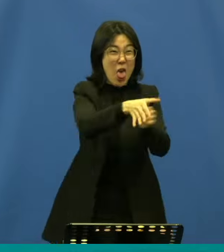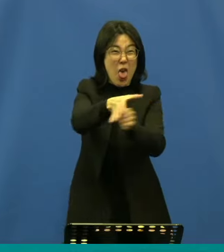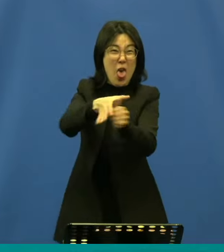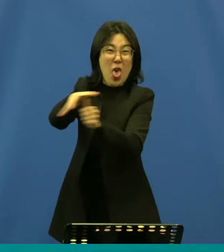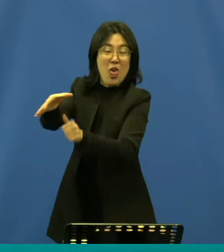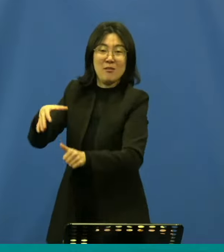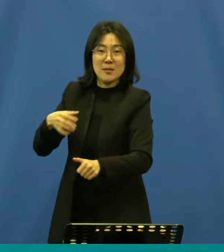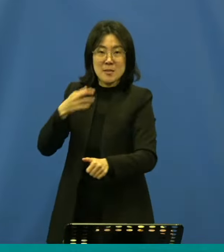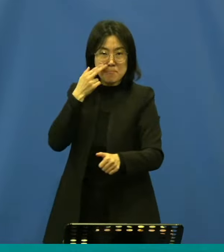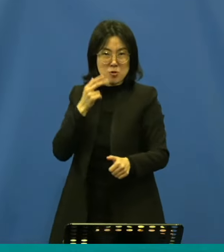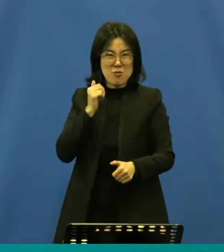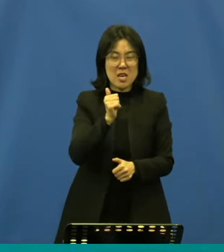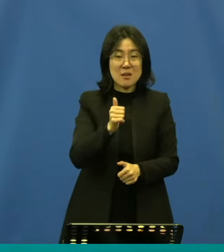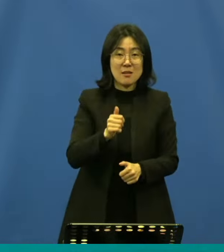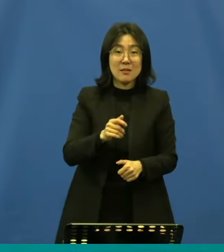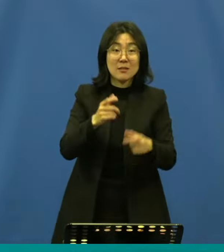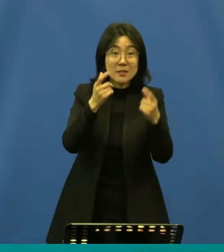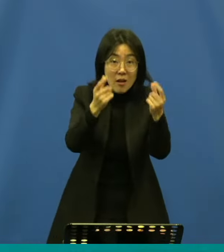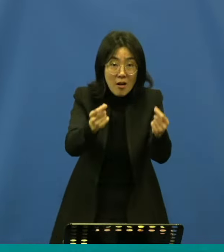우리 교단, 우리 교파.